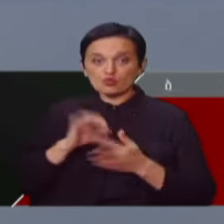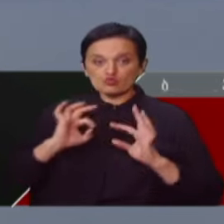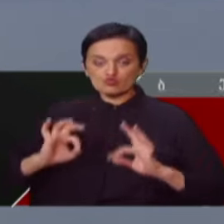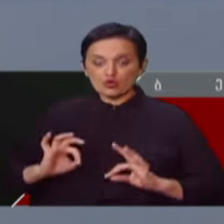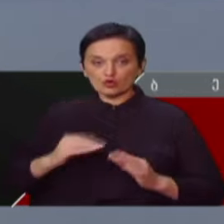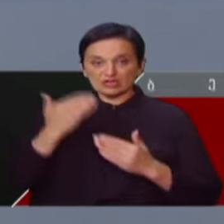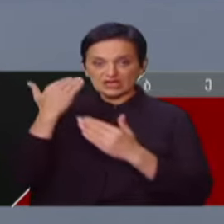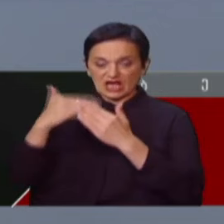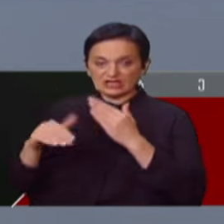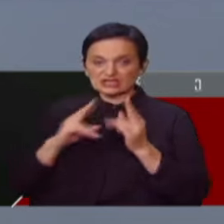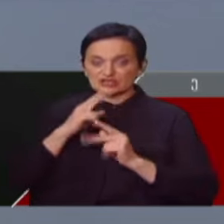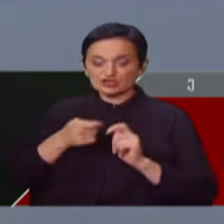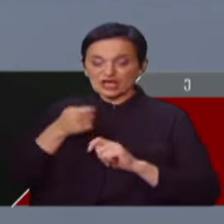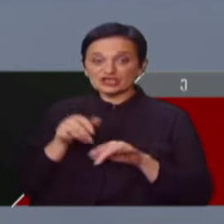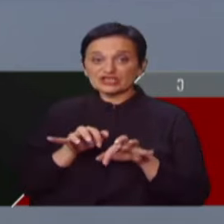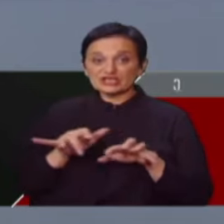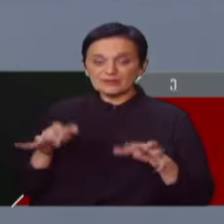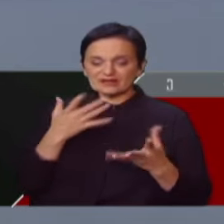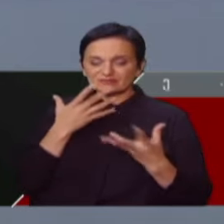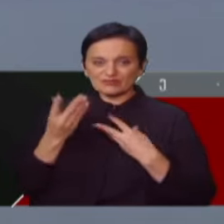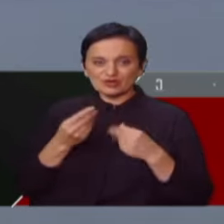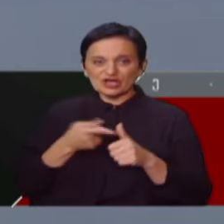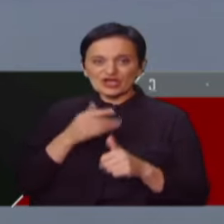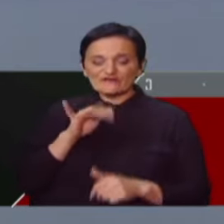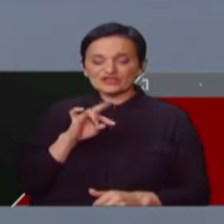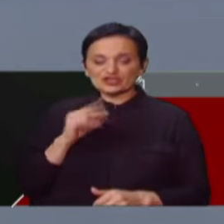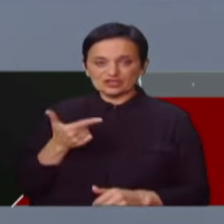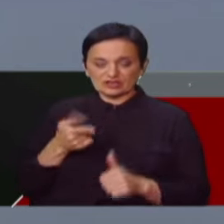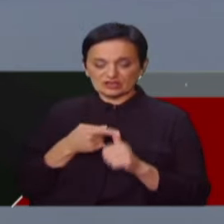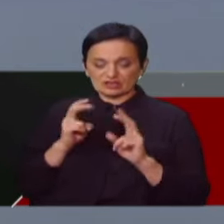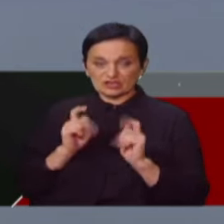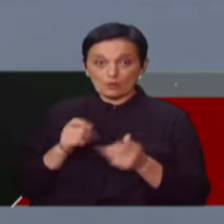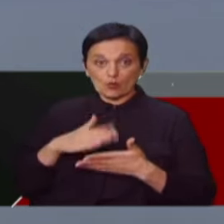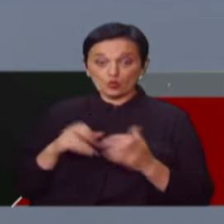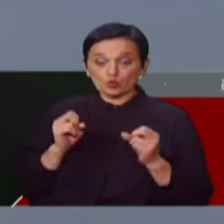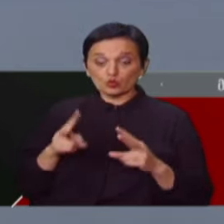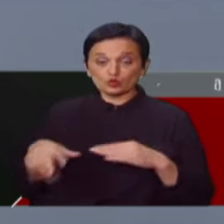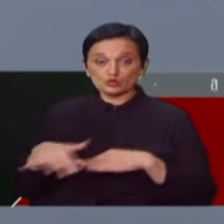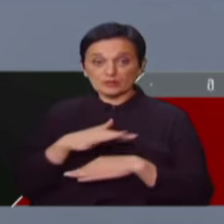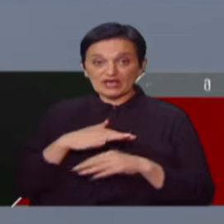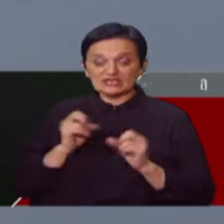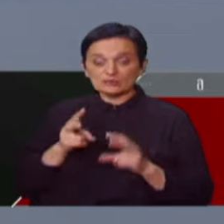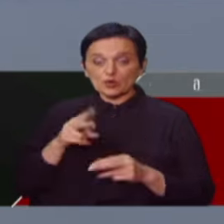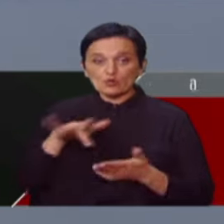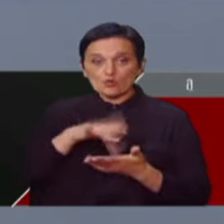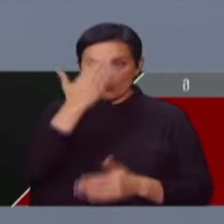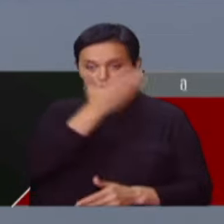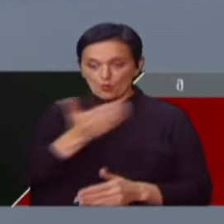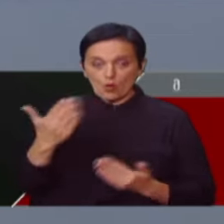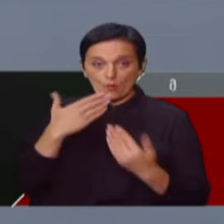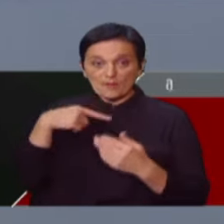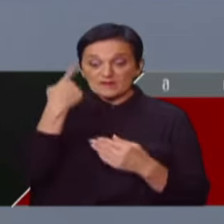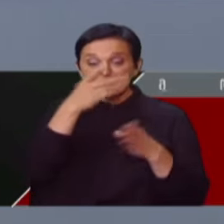prokuraturashi gadaigzavneba. Kibertaglitobis skema egrezodebul phishingats xadeba. Usaptkhoebis sfero spetsialistebi mosakhleoba მოუწოდებენ რომ